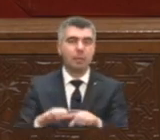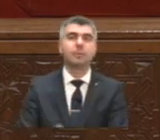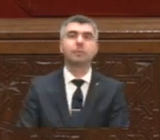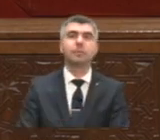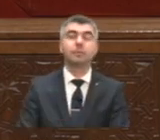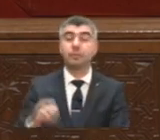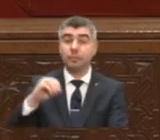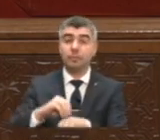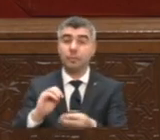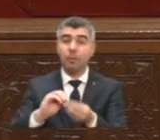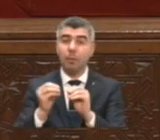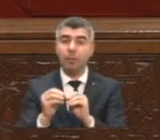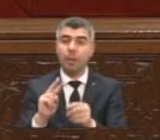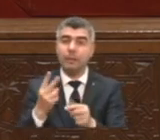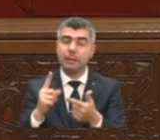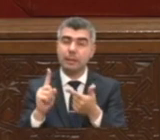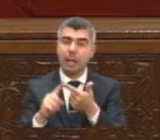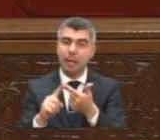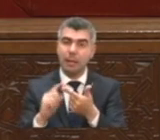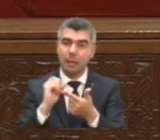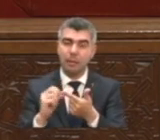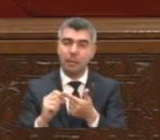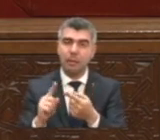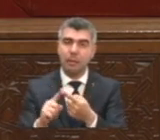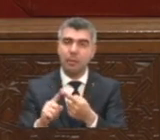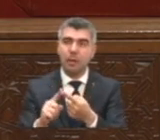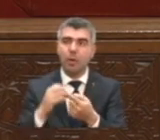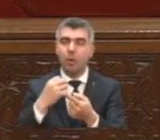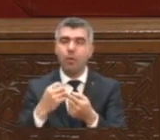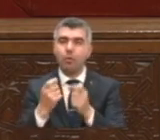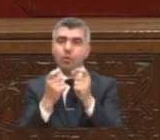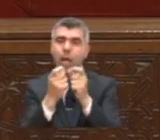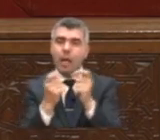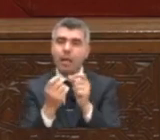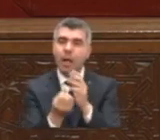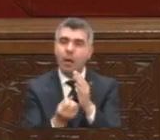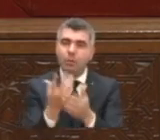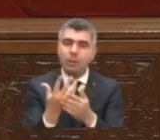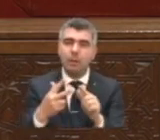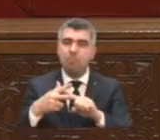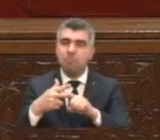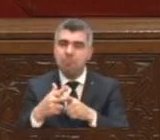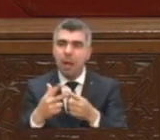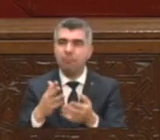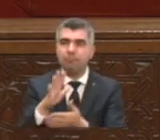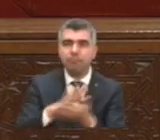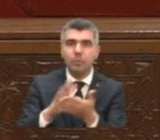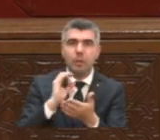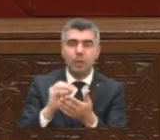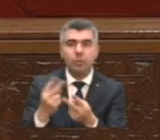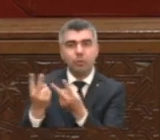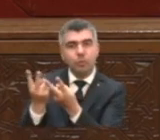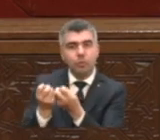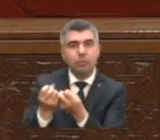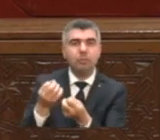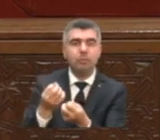المشكل الثاني هو غياب قطب السوق الاقتصادي. أنا ماشي ضد الفكرة ديال المدن الجديدة، ولكن باش تكون واحد الجاذبية مدينة